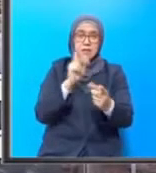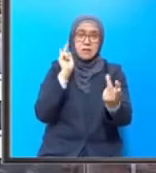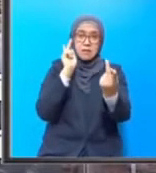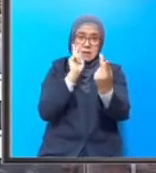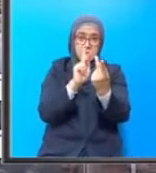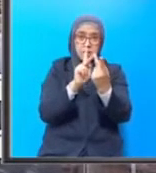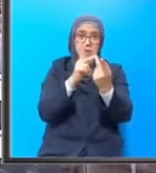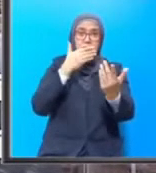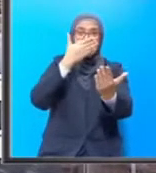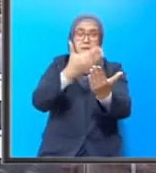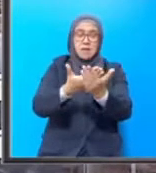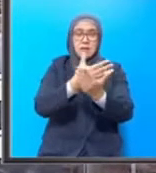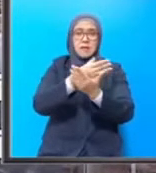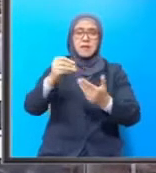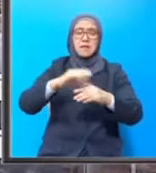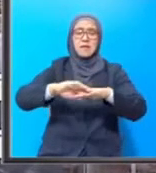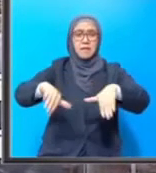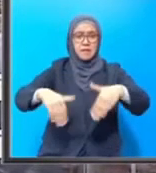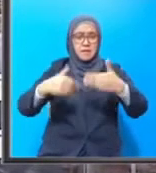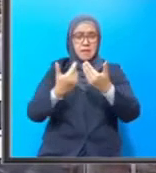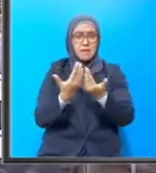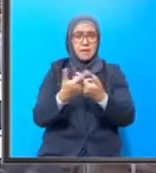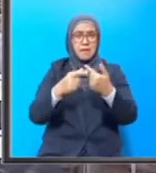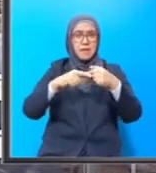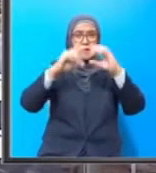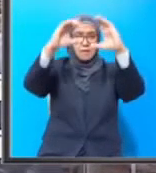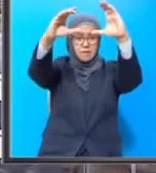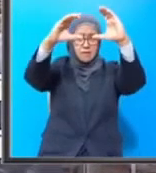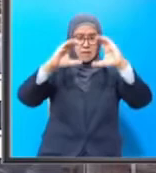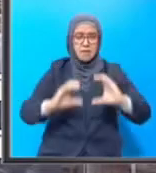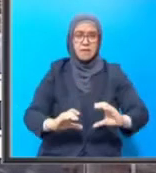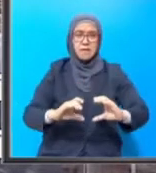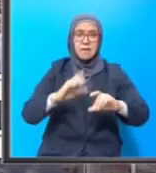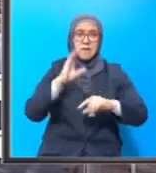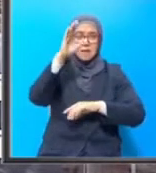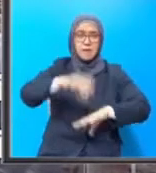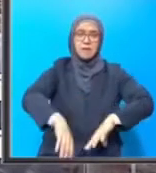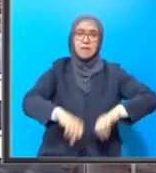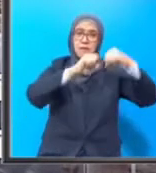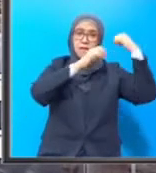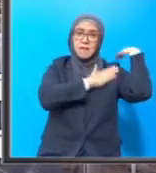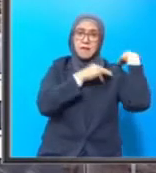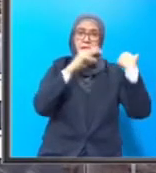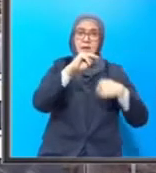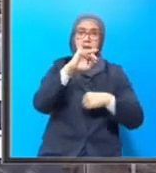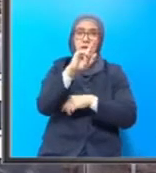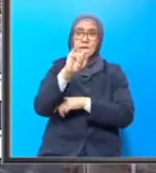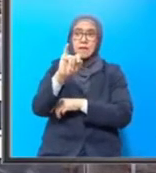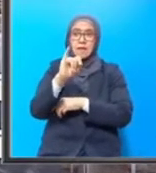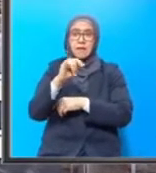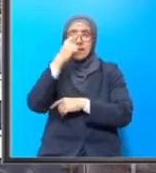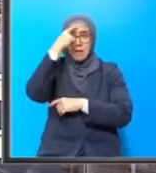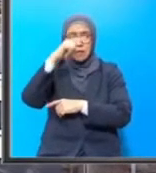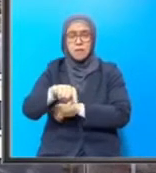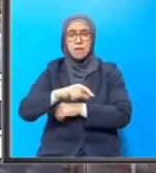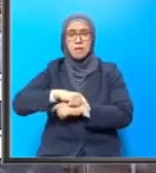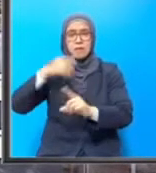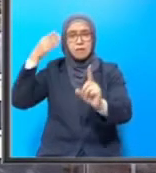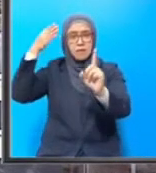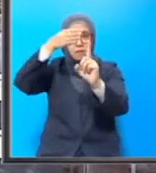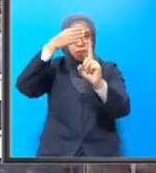Sejauh manakah langkah yang diambil oleh Miki seterusnya bagi meletakkan sasaran